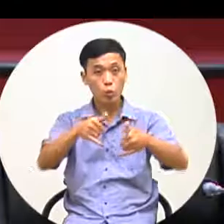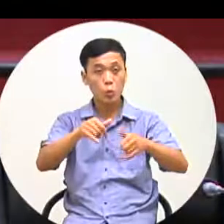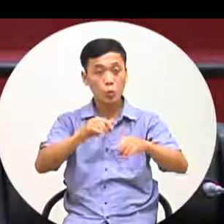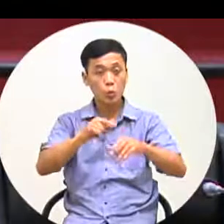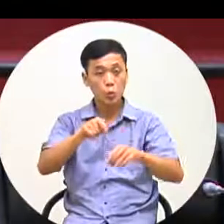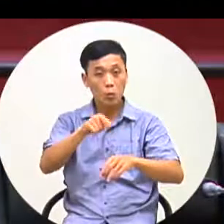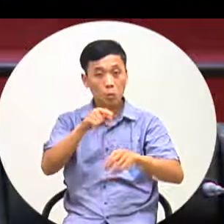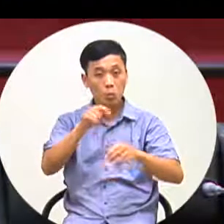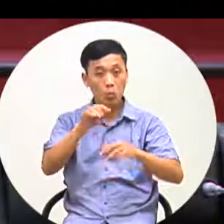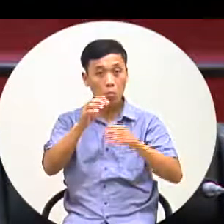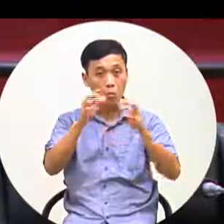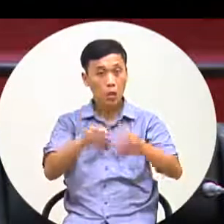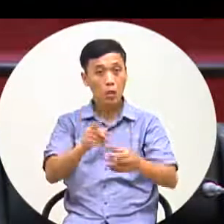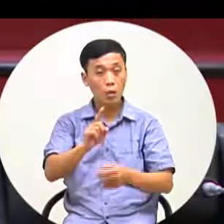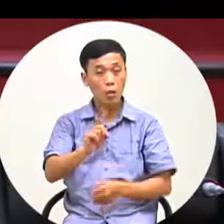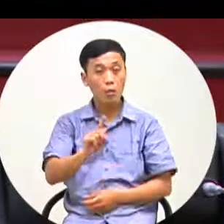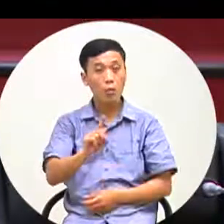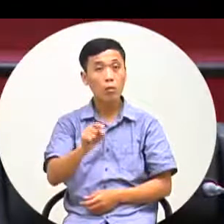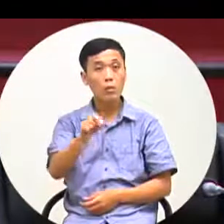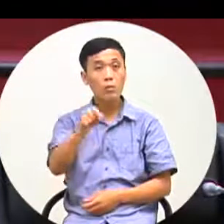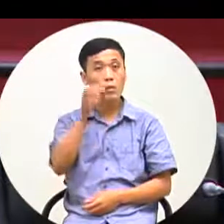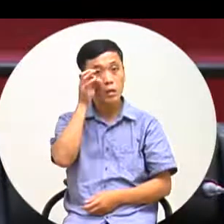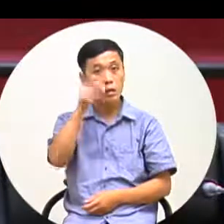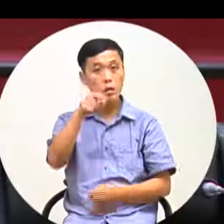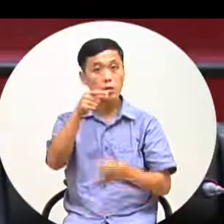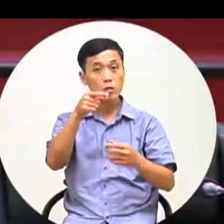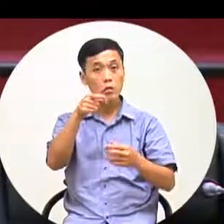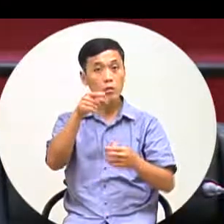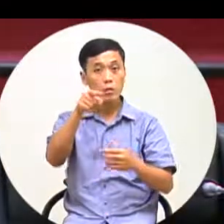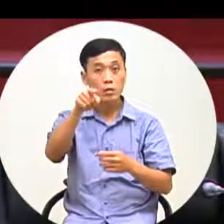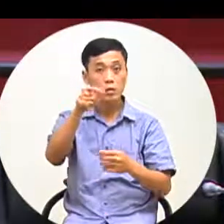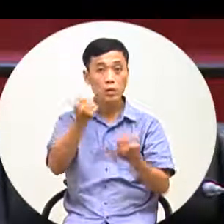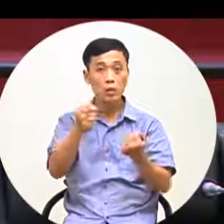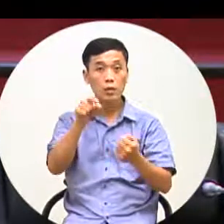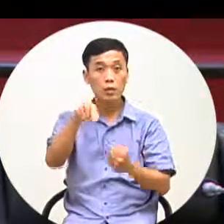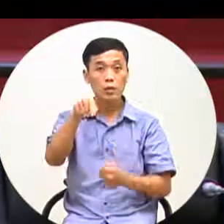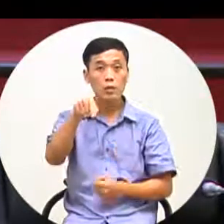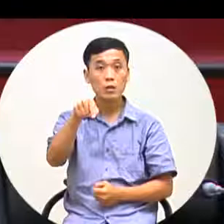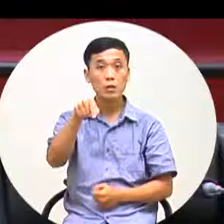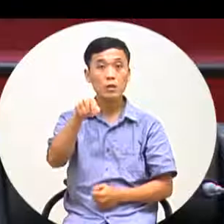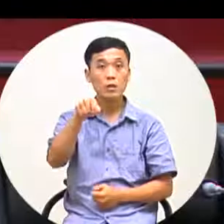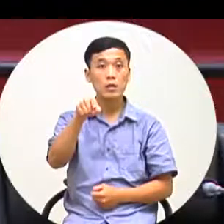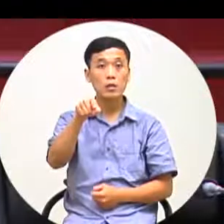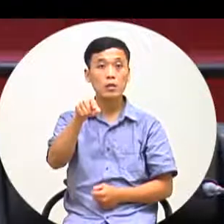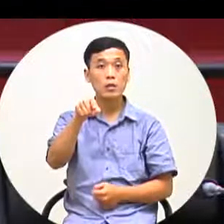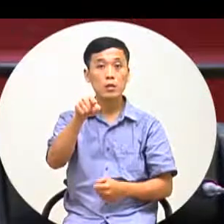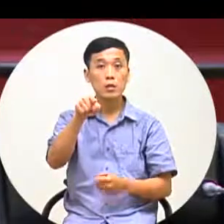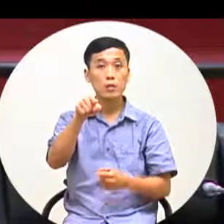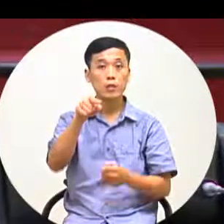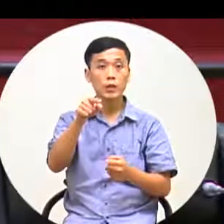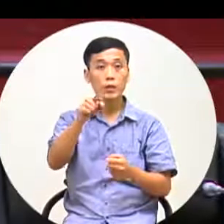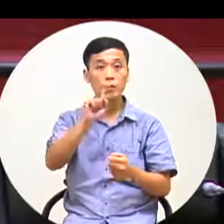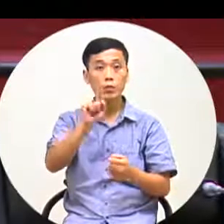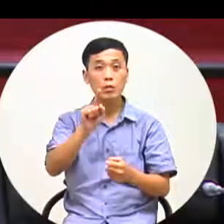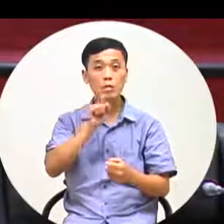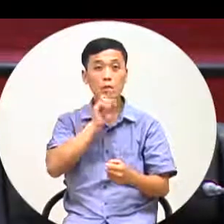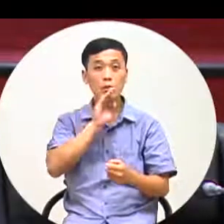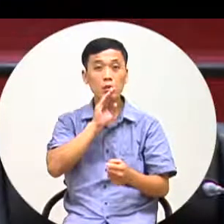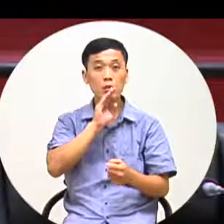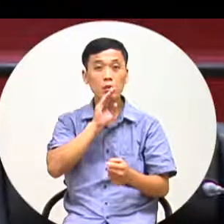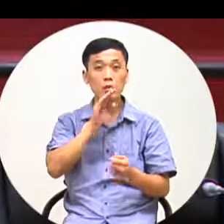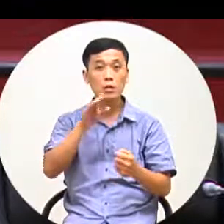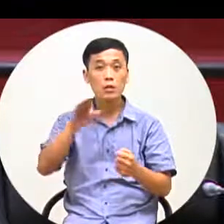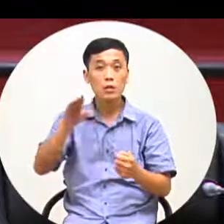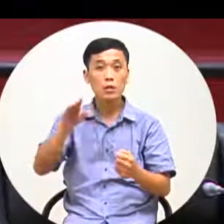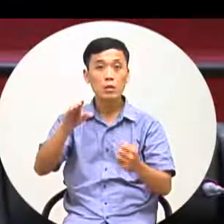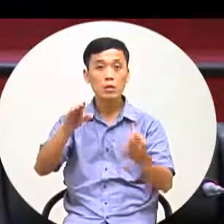呢，你看清楚一点，在这里，对面的道路在这里，怎么会要绕到这样子这样过来呢？